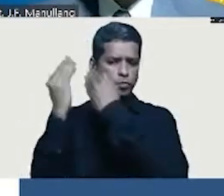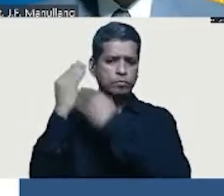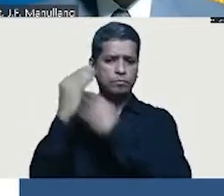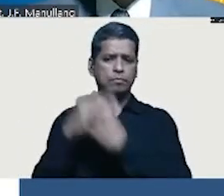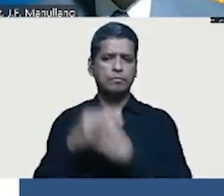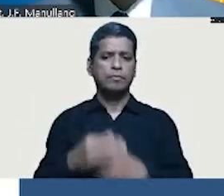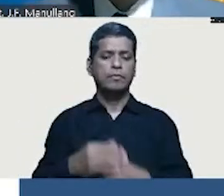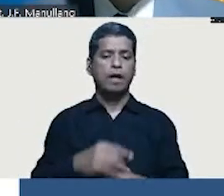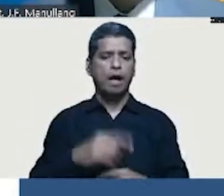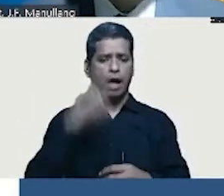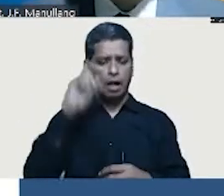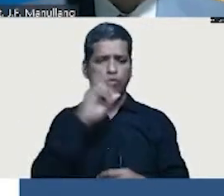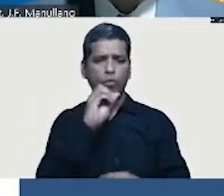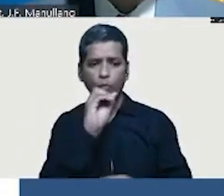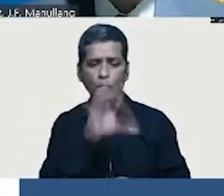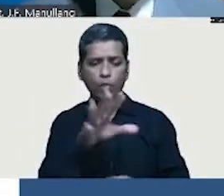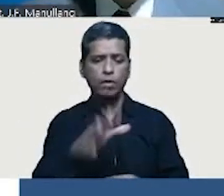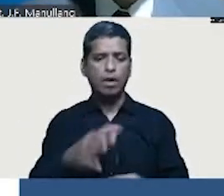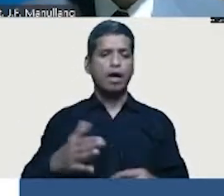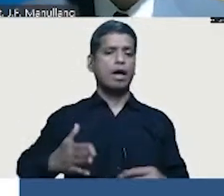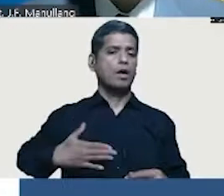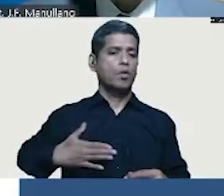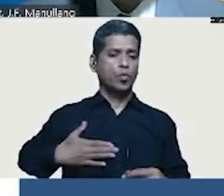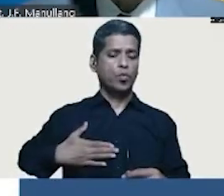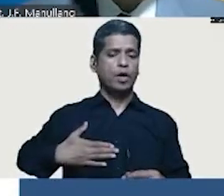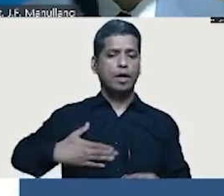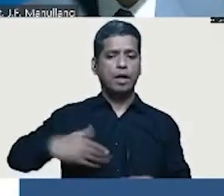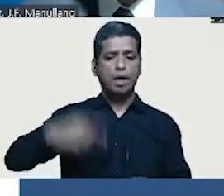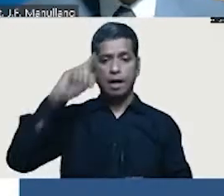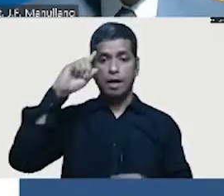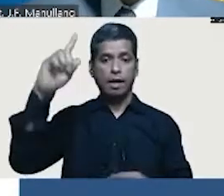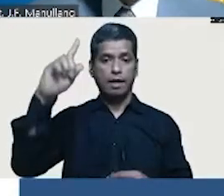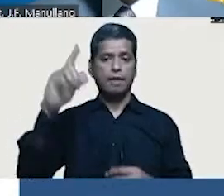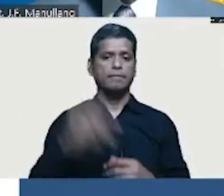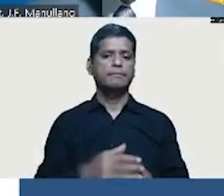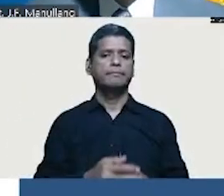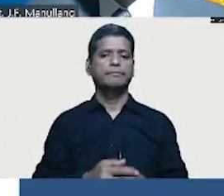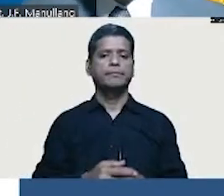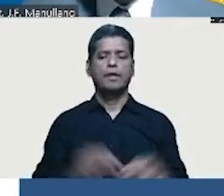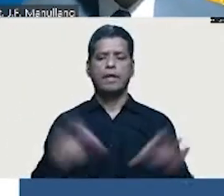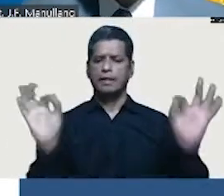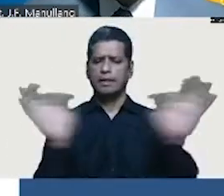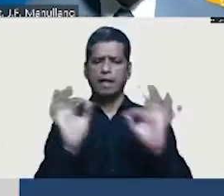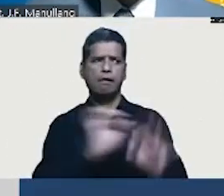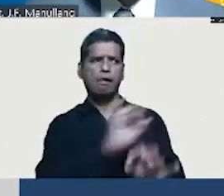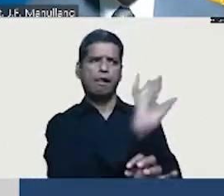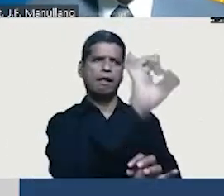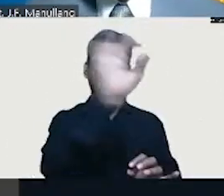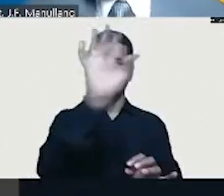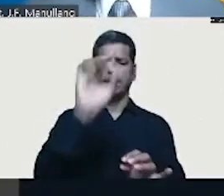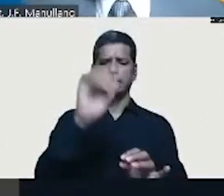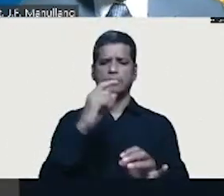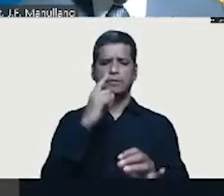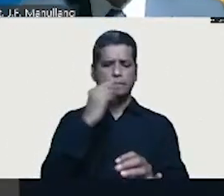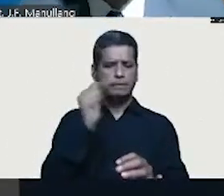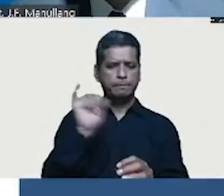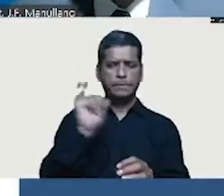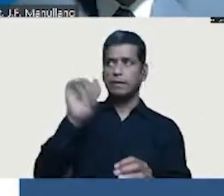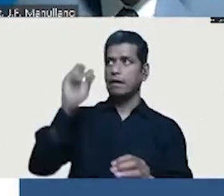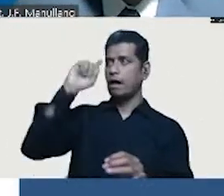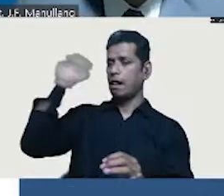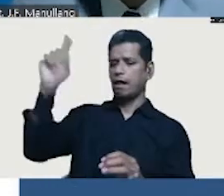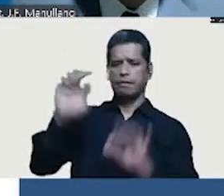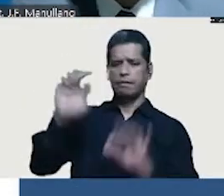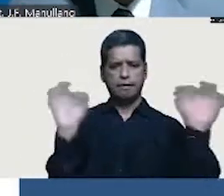Akulah Tuhan tidak ada yang lain tidak ada yang seperti anggota Tuhan dalam apa dalam segala hal